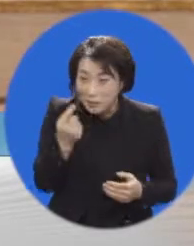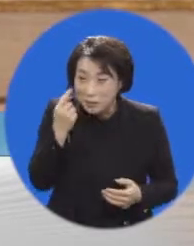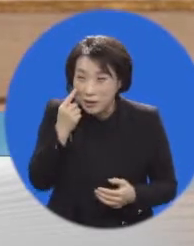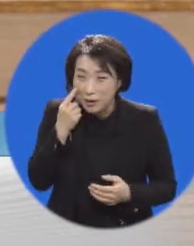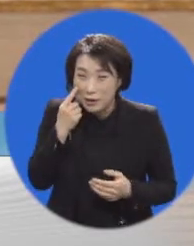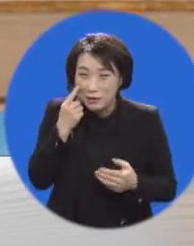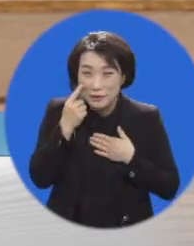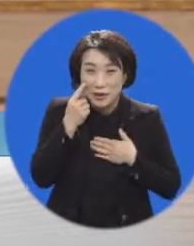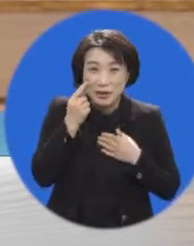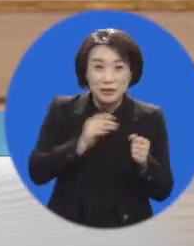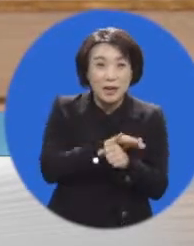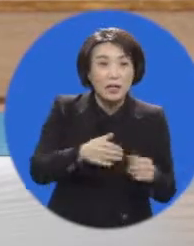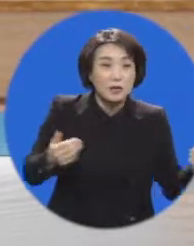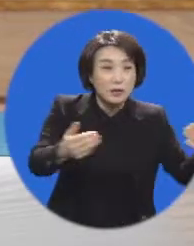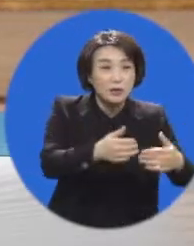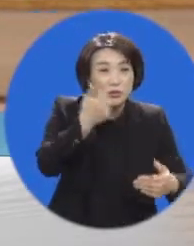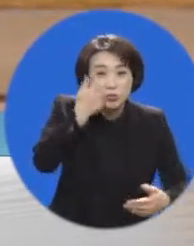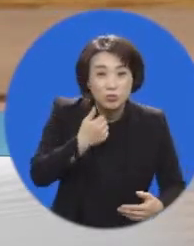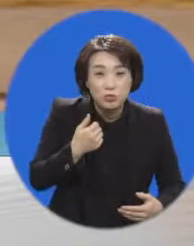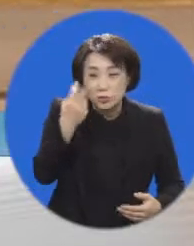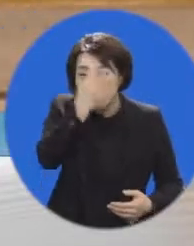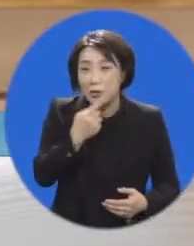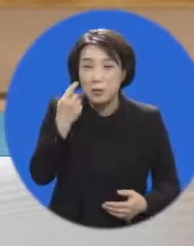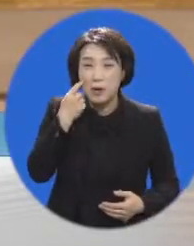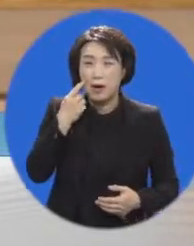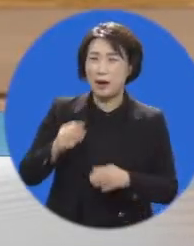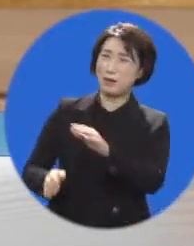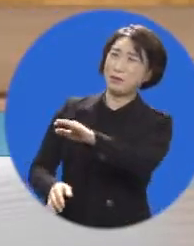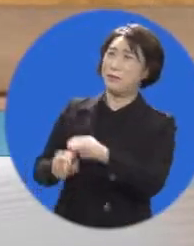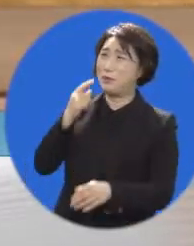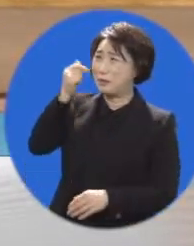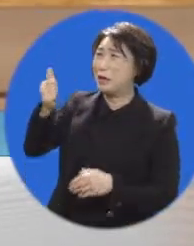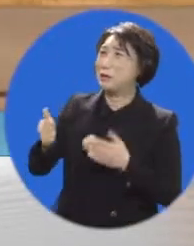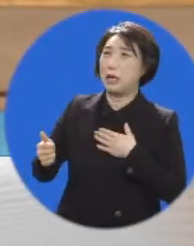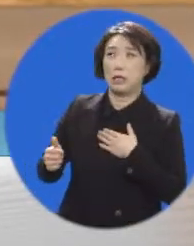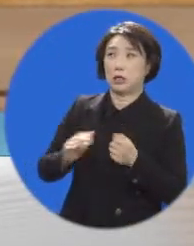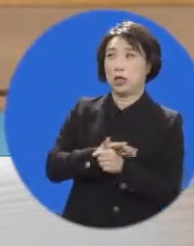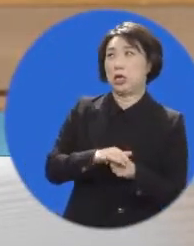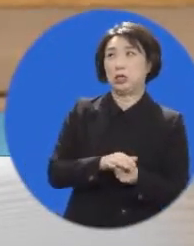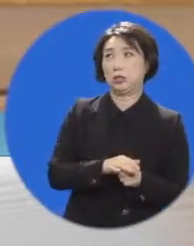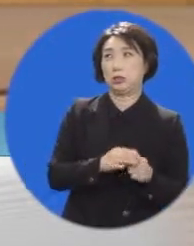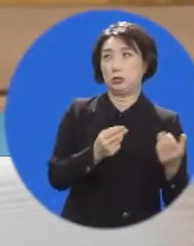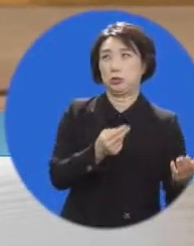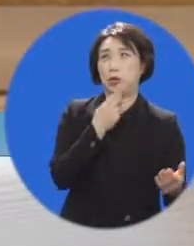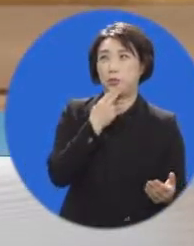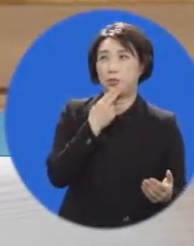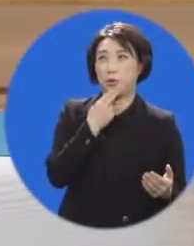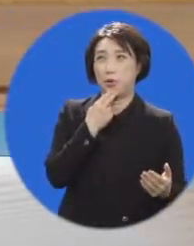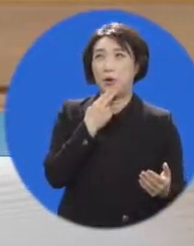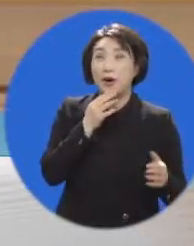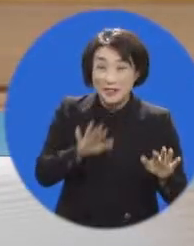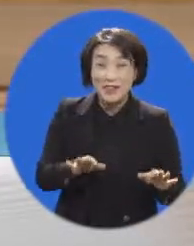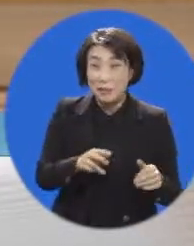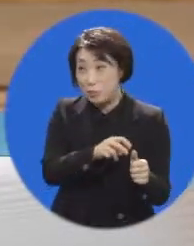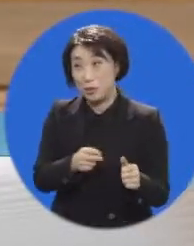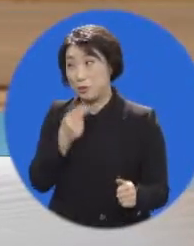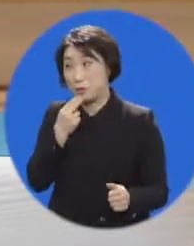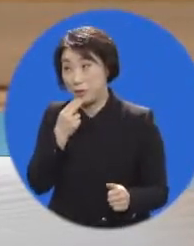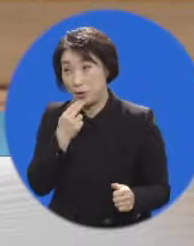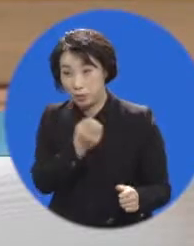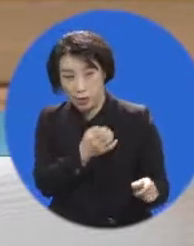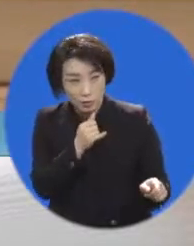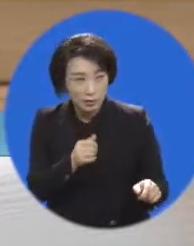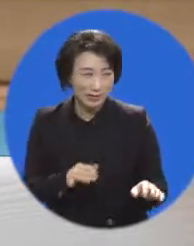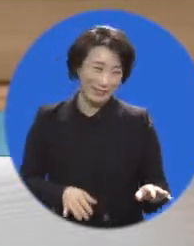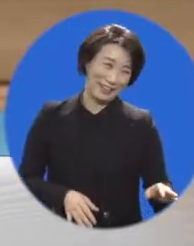누구를 사랑했나. 아니 목사님 저는 사랑은 안 했어도요 미워는 안 했어요. 사랑은 안